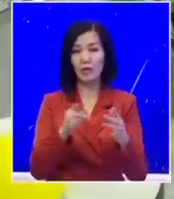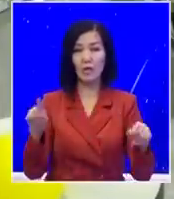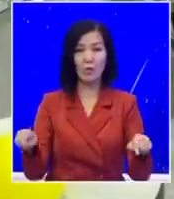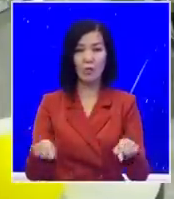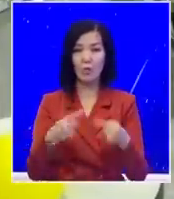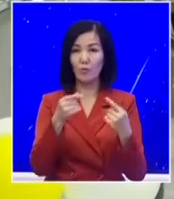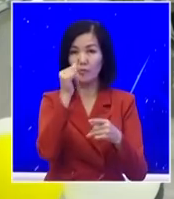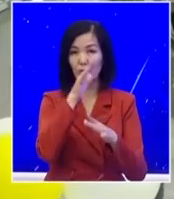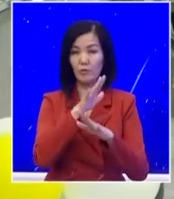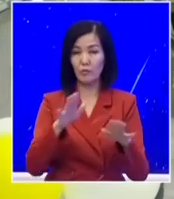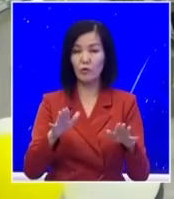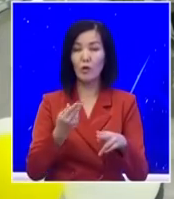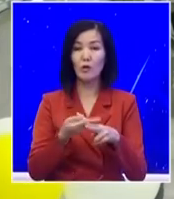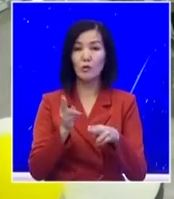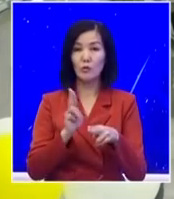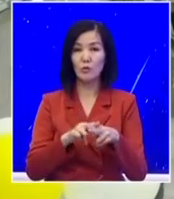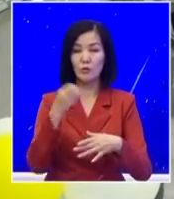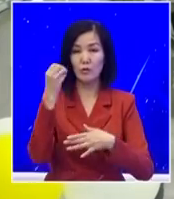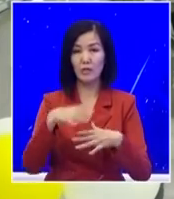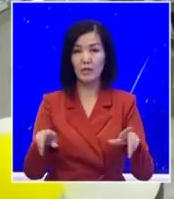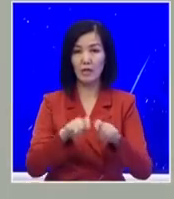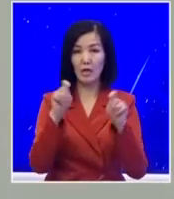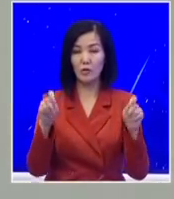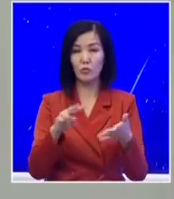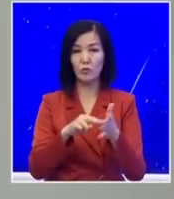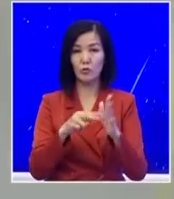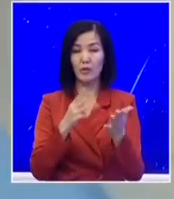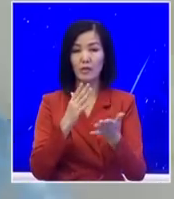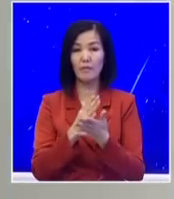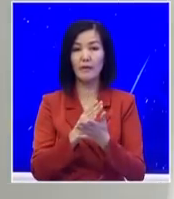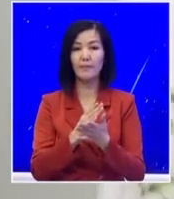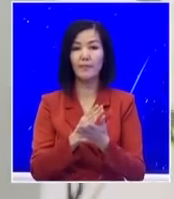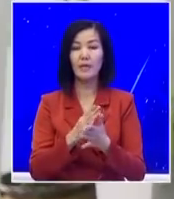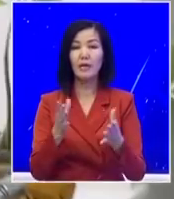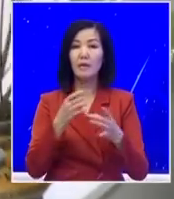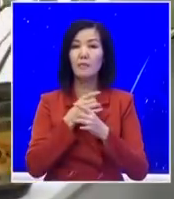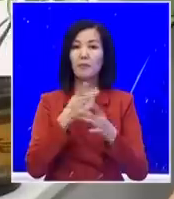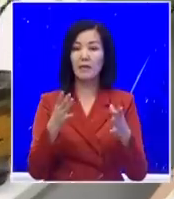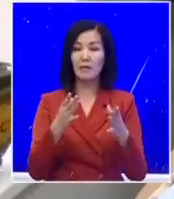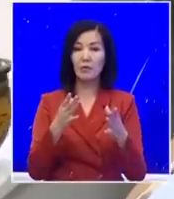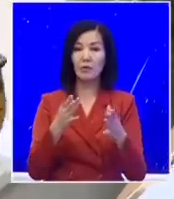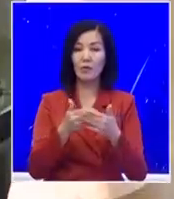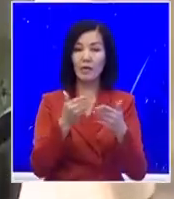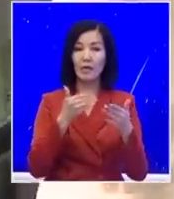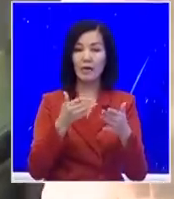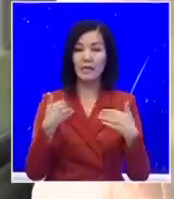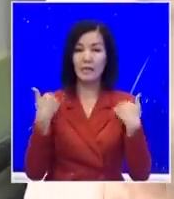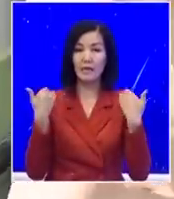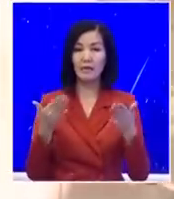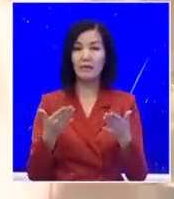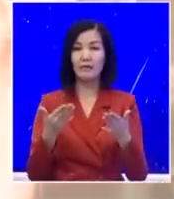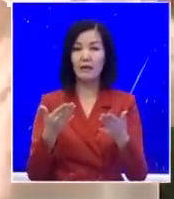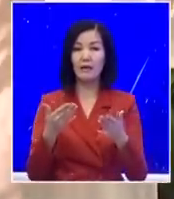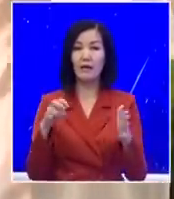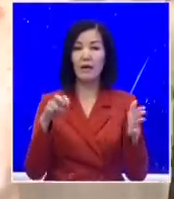алмайды. Сол үшін біз сондай центр ашайық дегенбіз. Кәсіби мерекемен мекеменің мерейтойы қарсаңында қызметкерлер